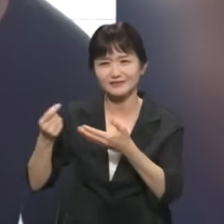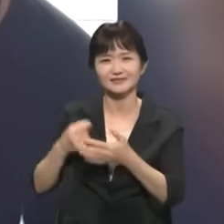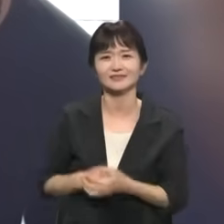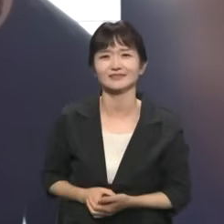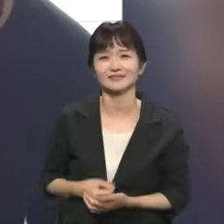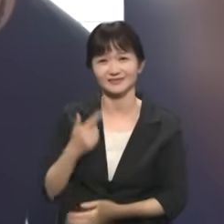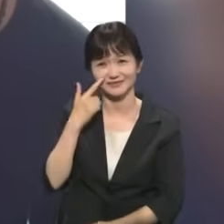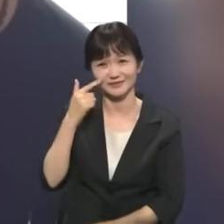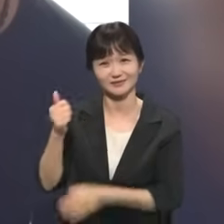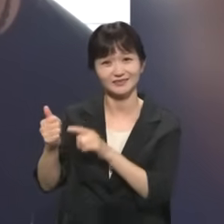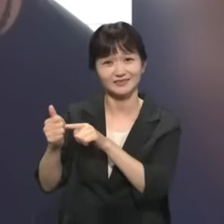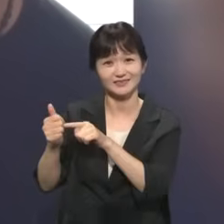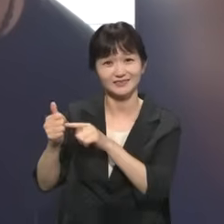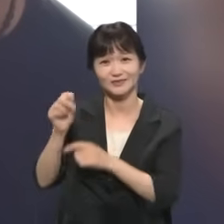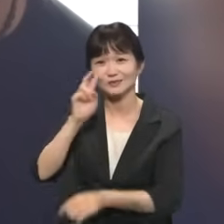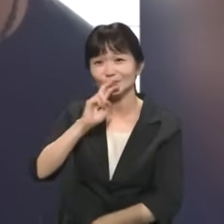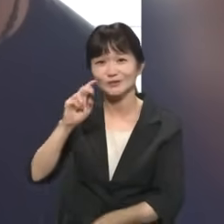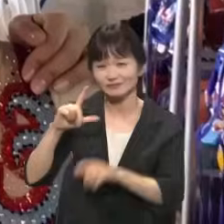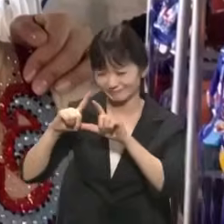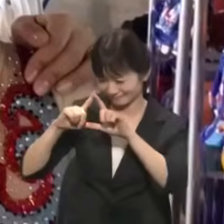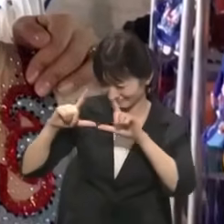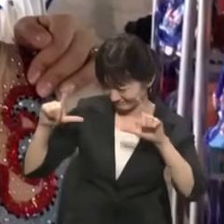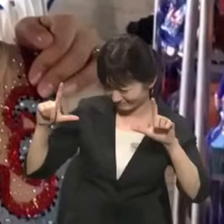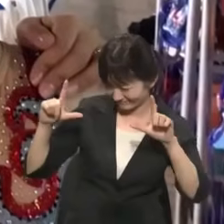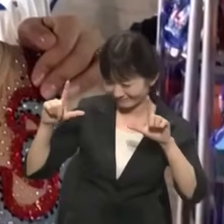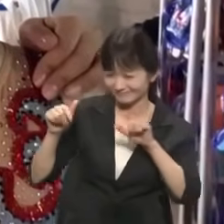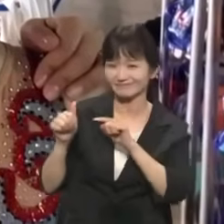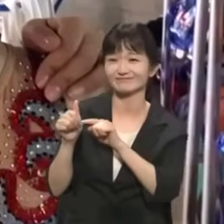바로 이분이잖아요. 이 노래의 주인공. 아, 네.